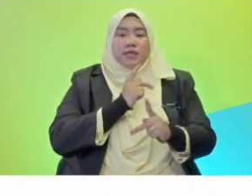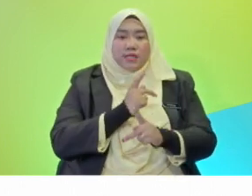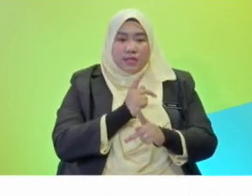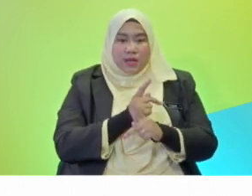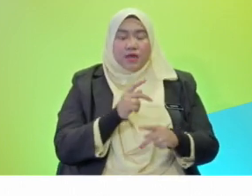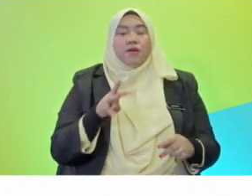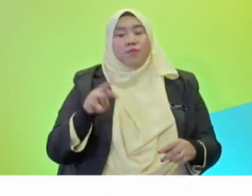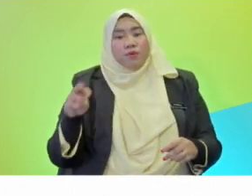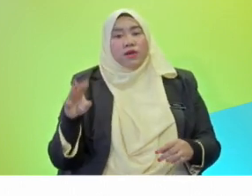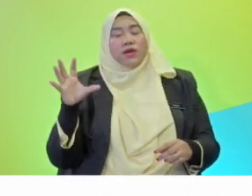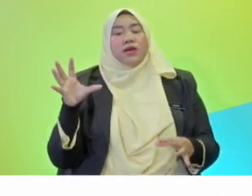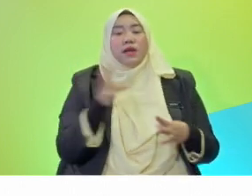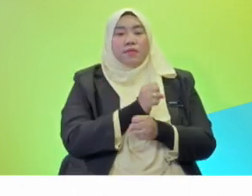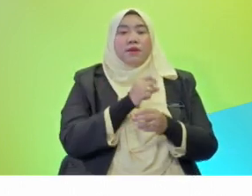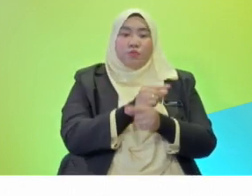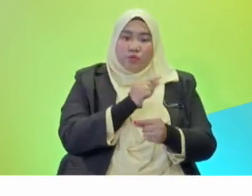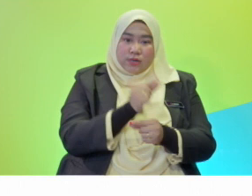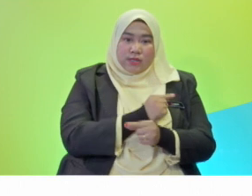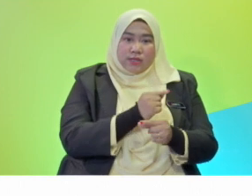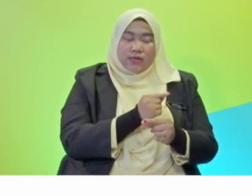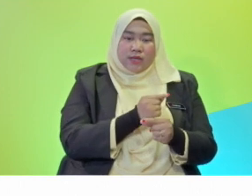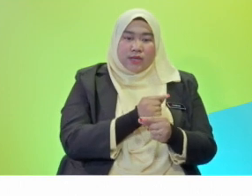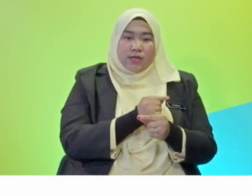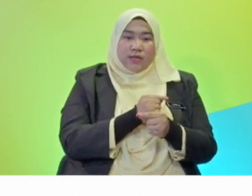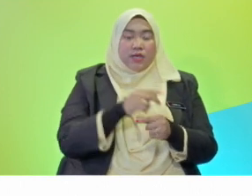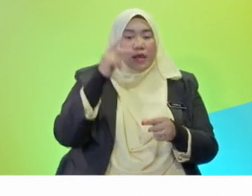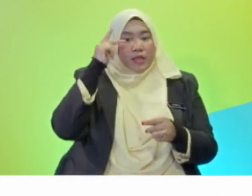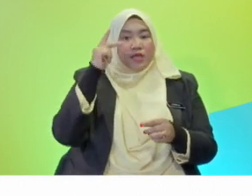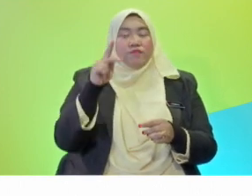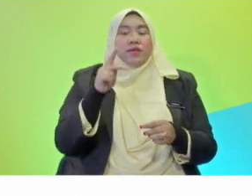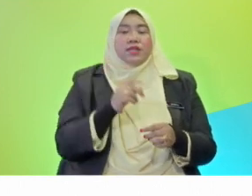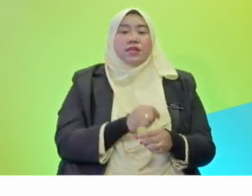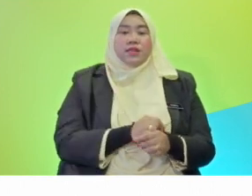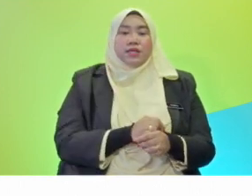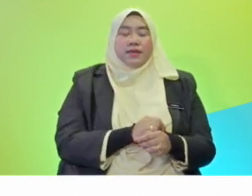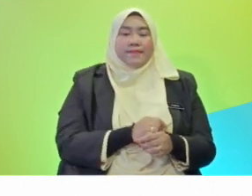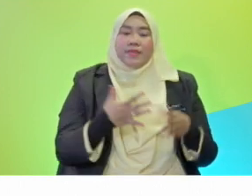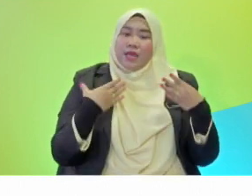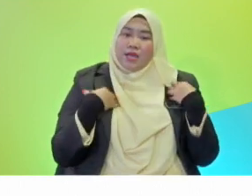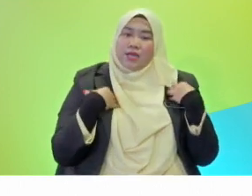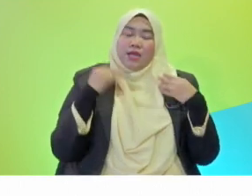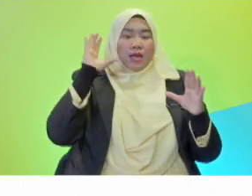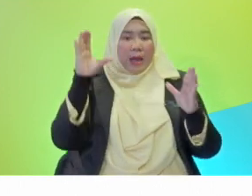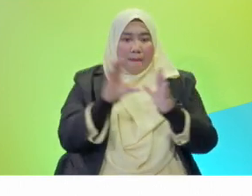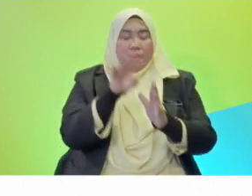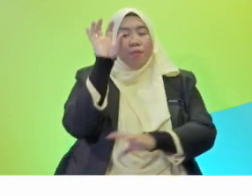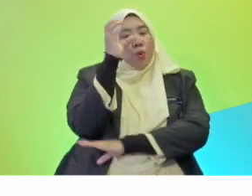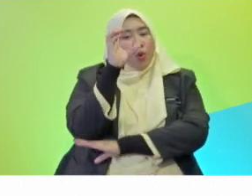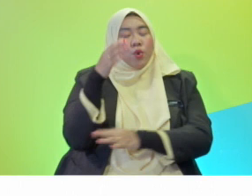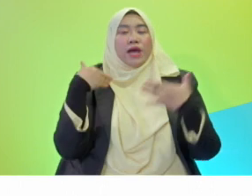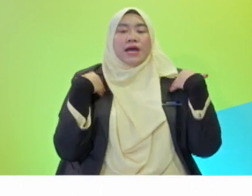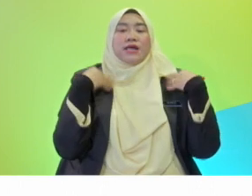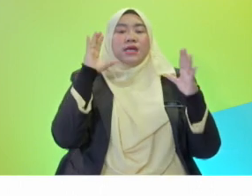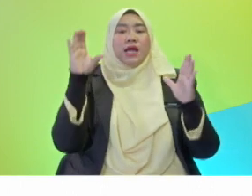dapat menggunakan kreativity mereka seperti mana Yang ditunjuk contoh di sini ya ada gambar pokok ada gambar bunga